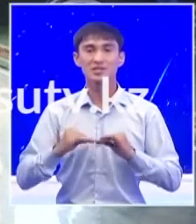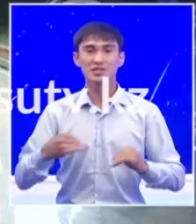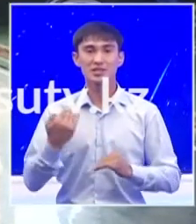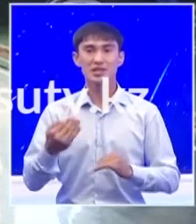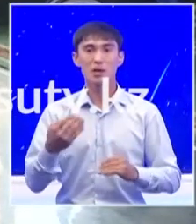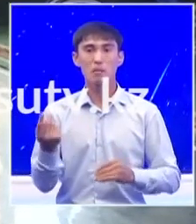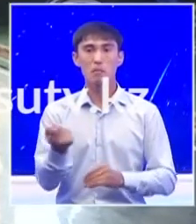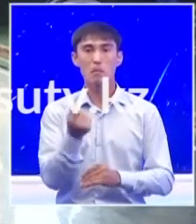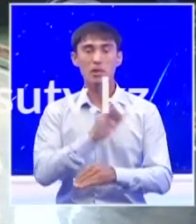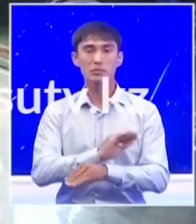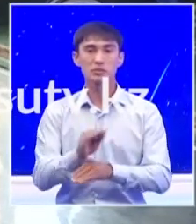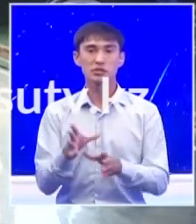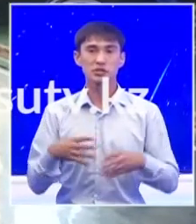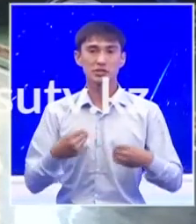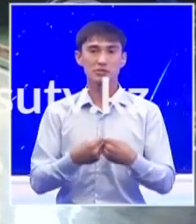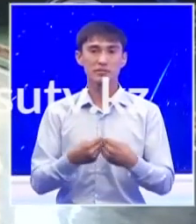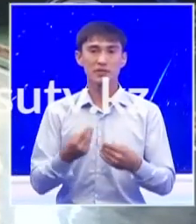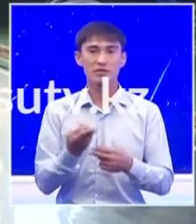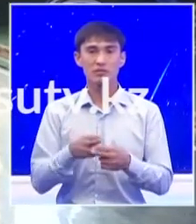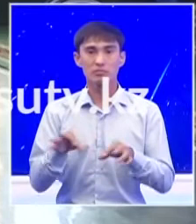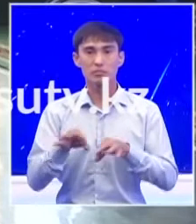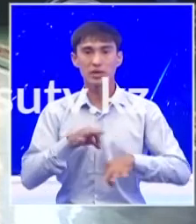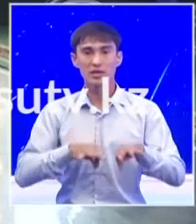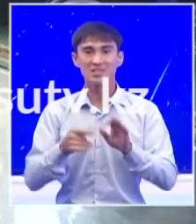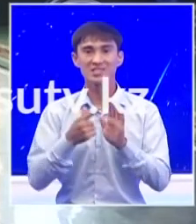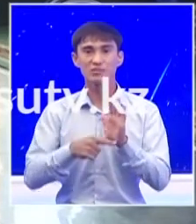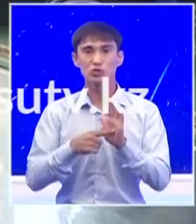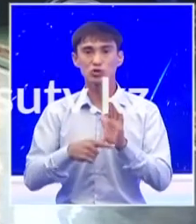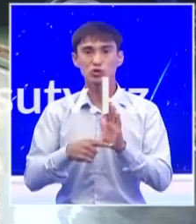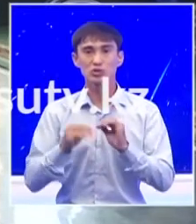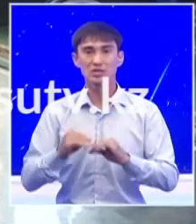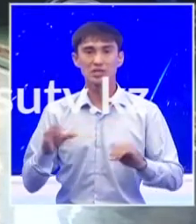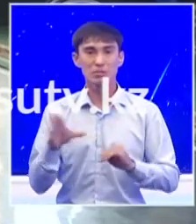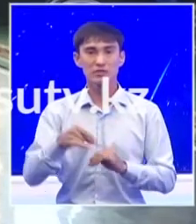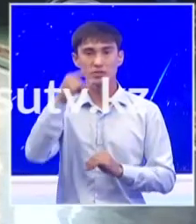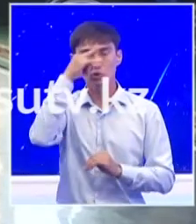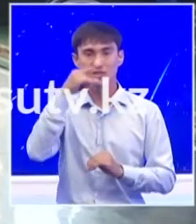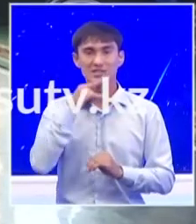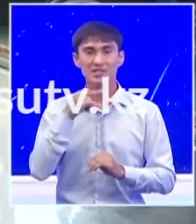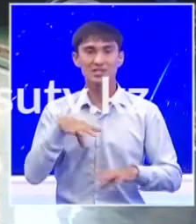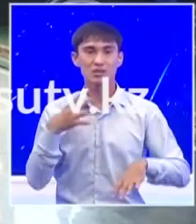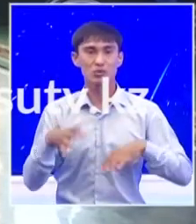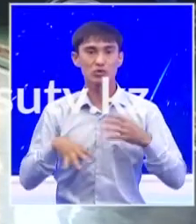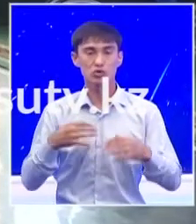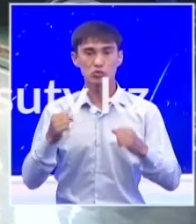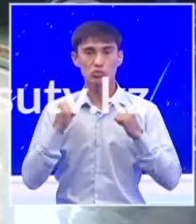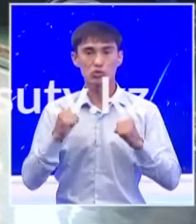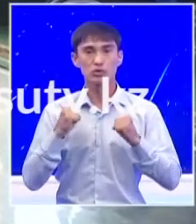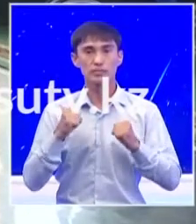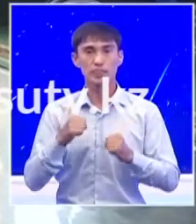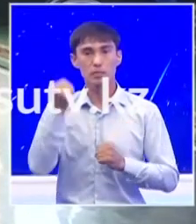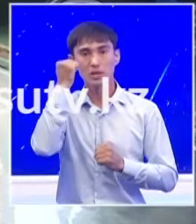семей. А в рамках этого проекта сейчас около 700 детей с инвалидностью по всему Казахстану занимаются регулярно спортом.